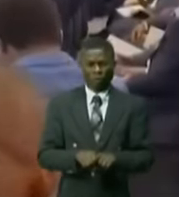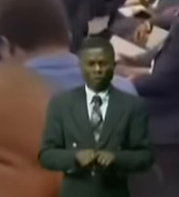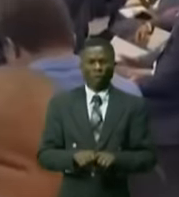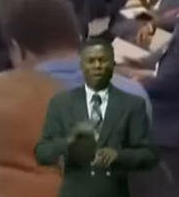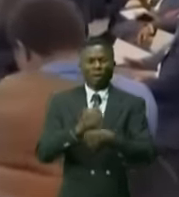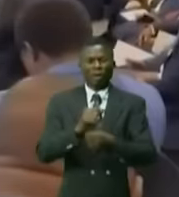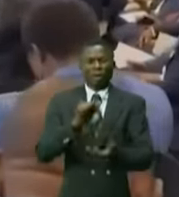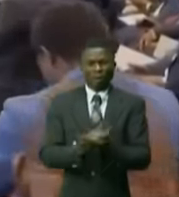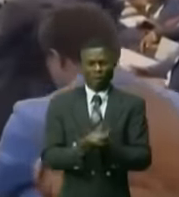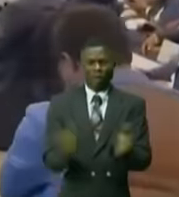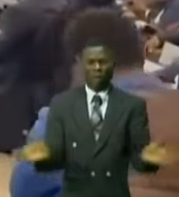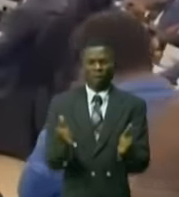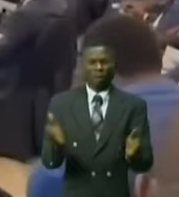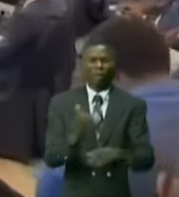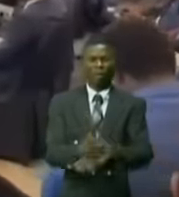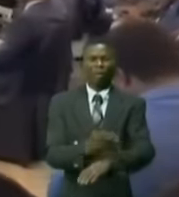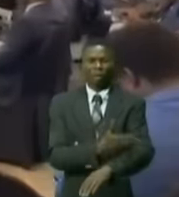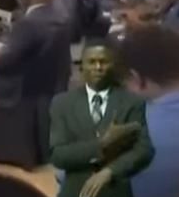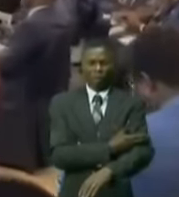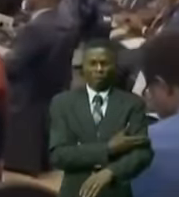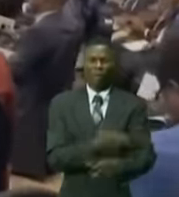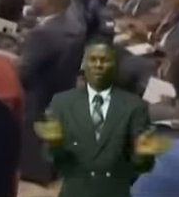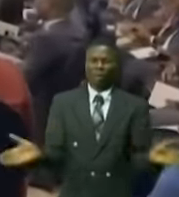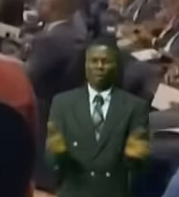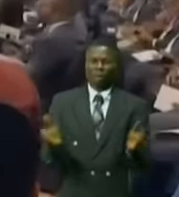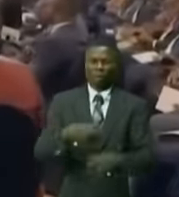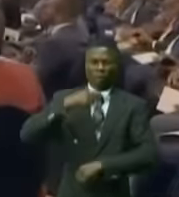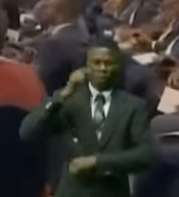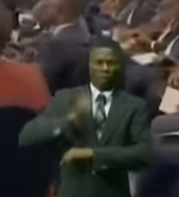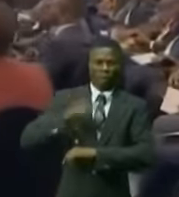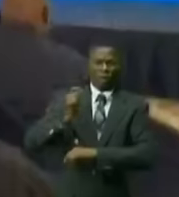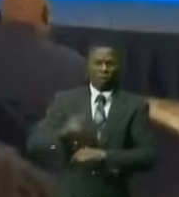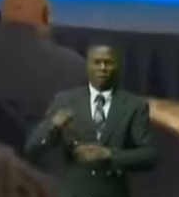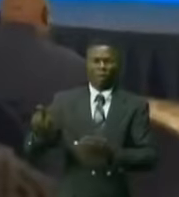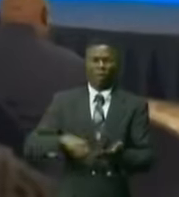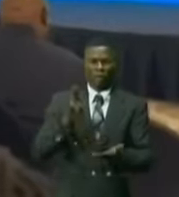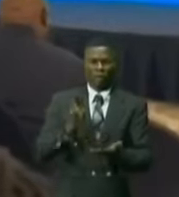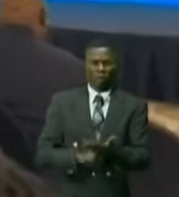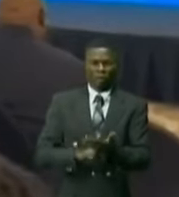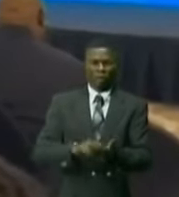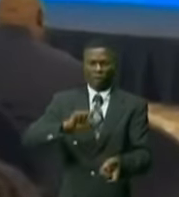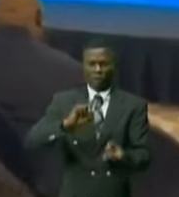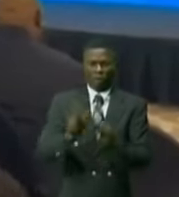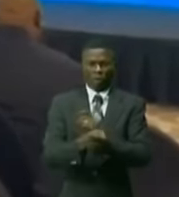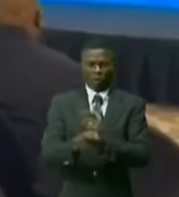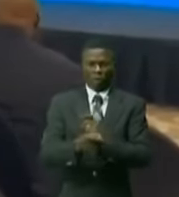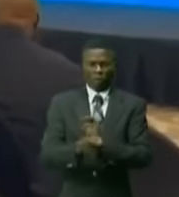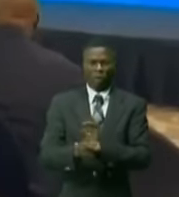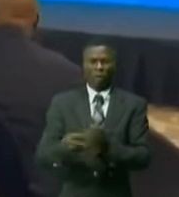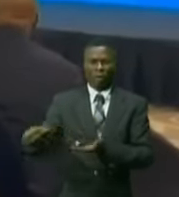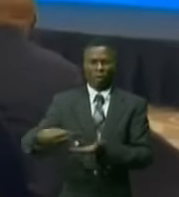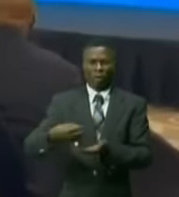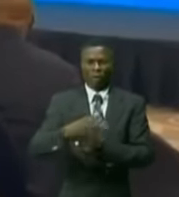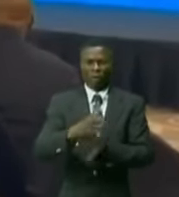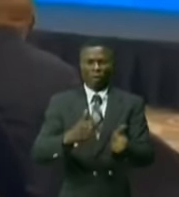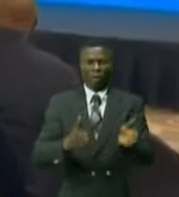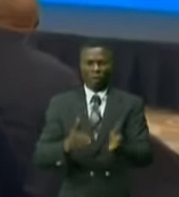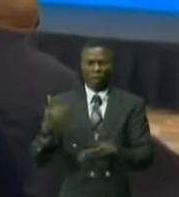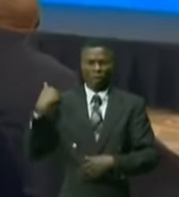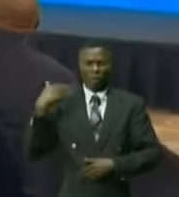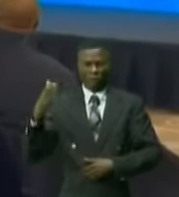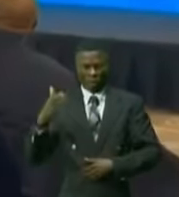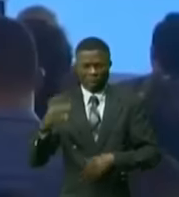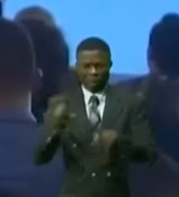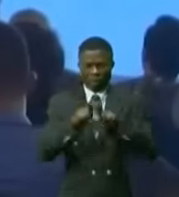pour stimuler la croissance et renforcer la justice fiscale en améliorant la collecte des recettes et en